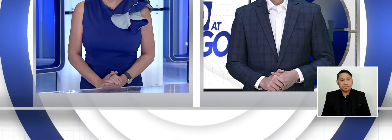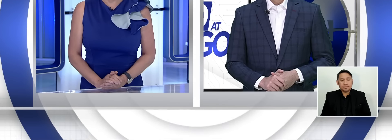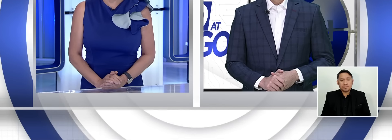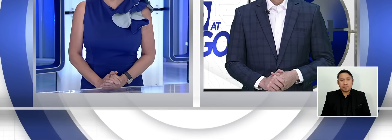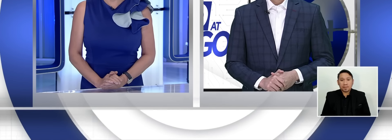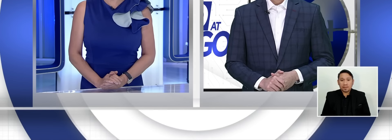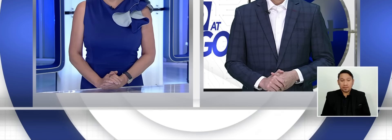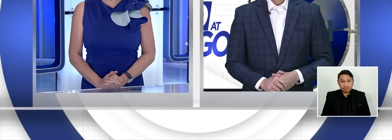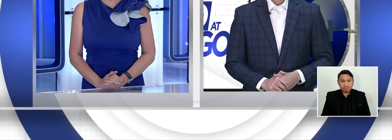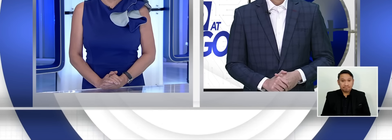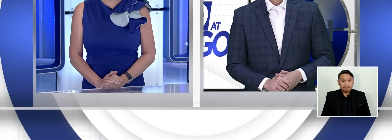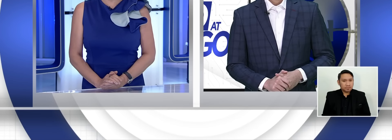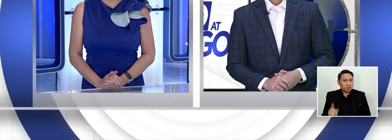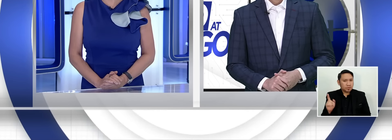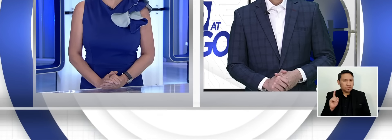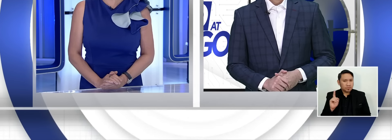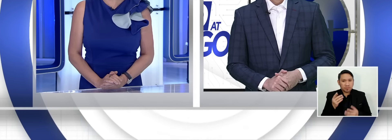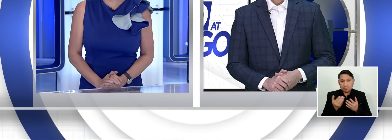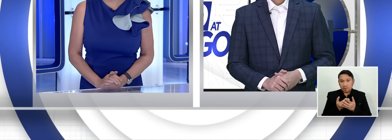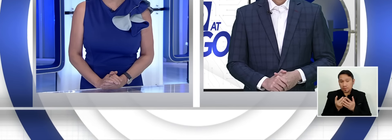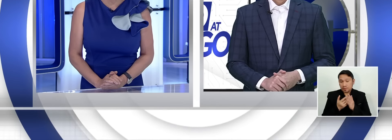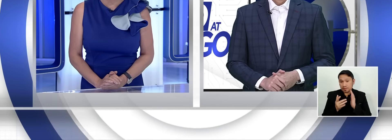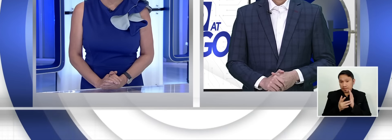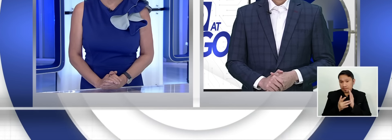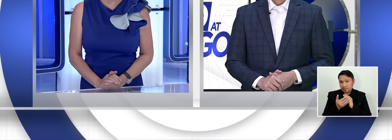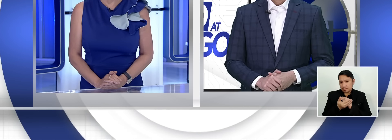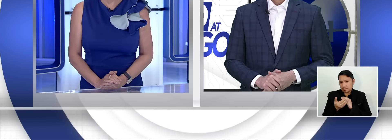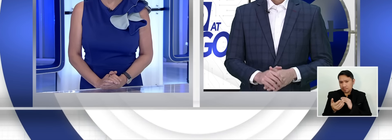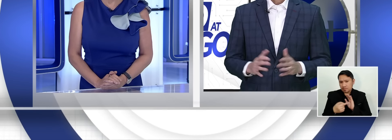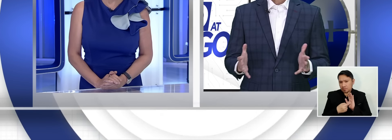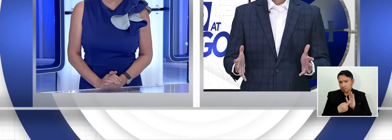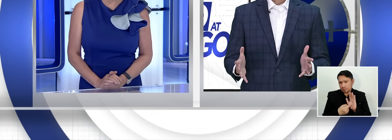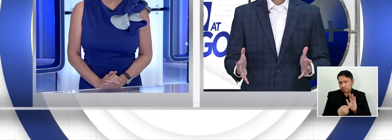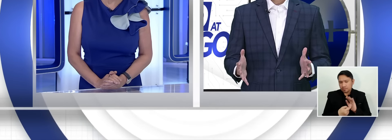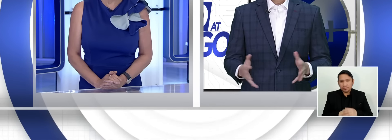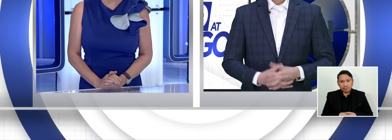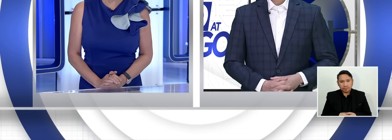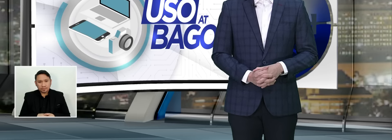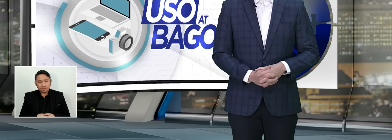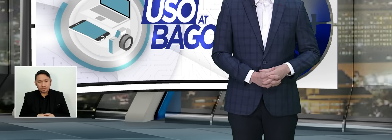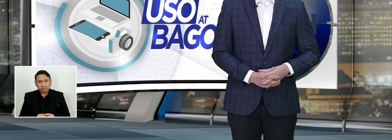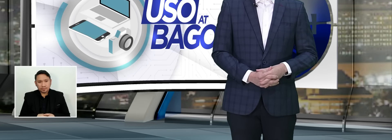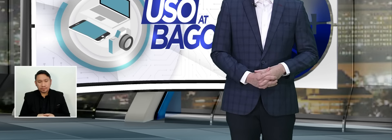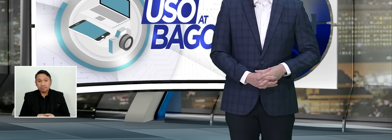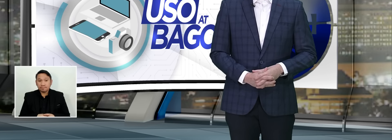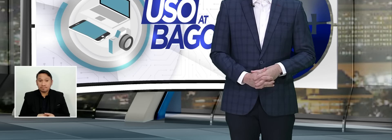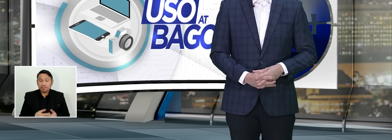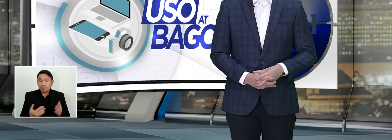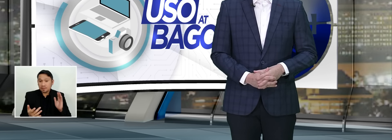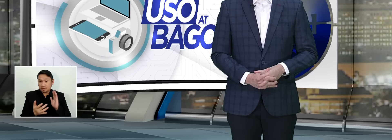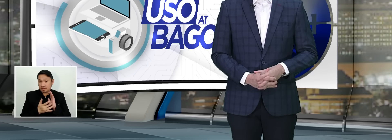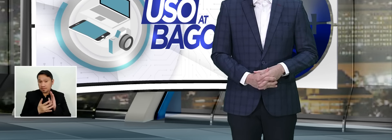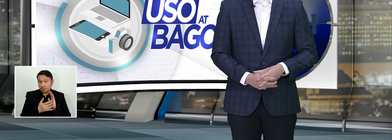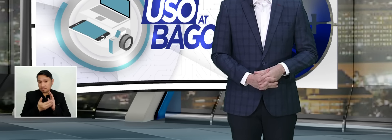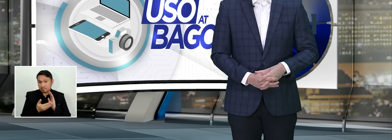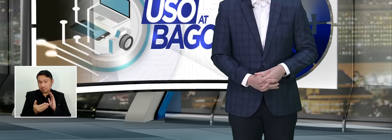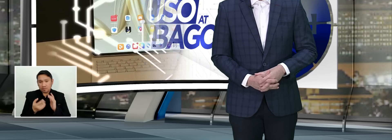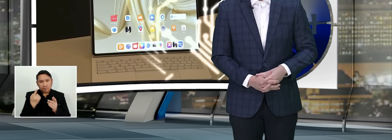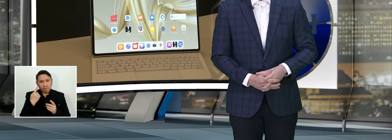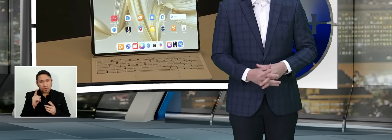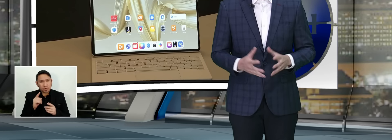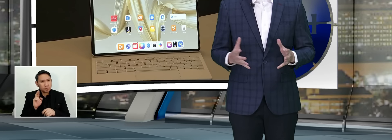O Migs, anong bagong gadget ang ipakikita mo sa amin? Karen at mga kapamilya, gadget ang gamit ng karamihan para manood